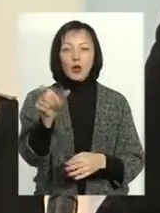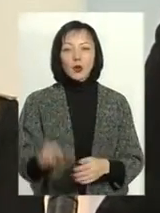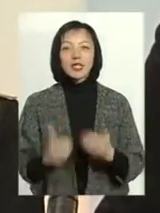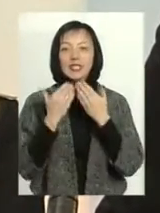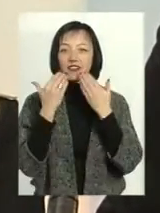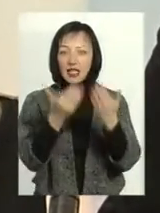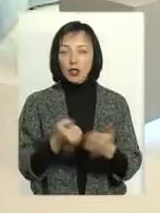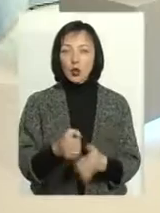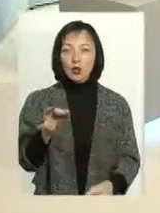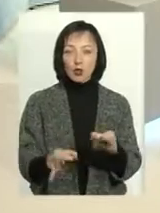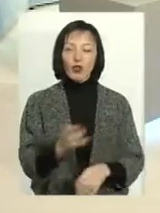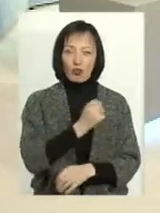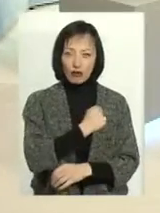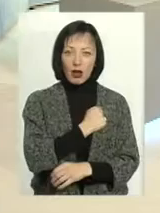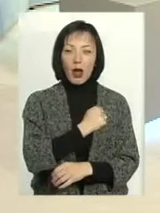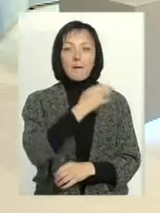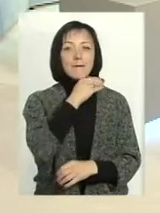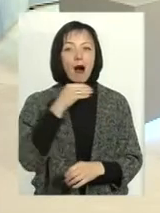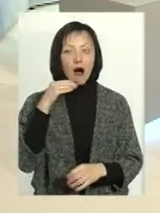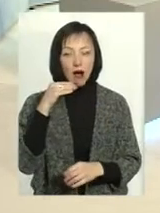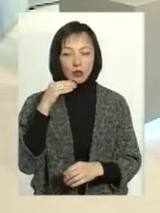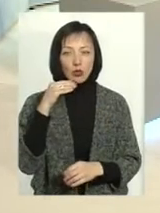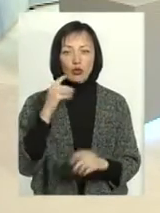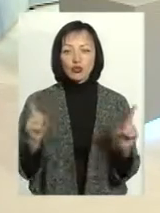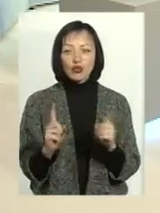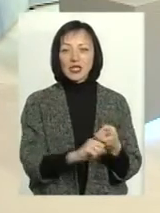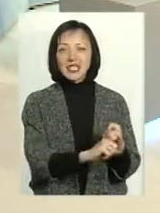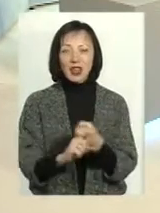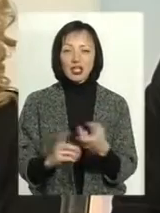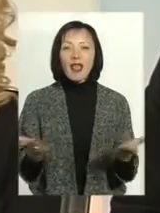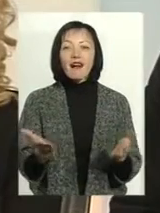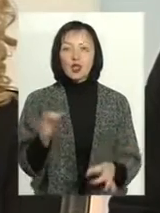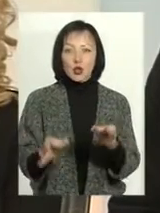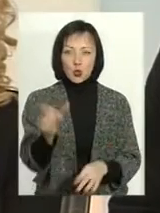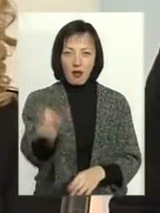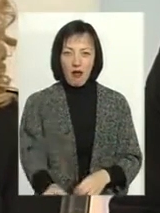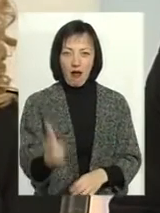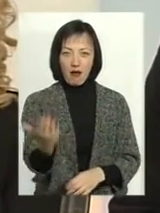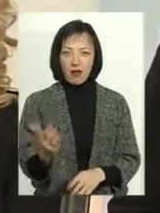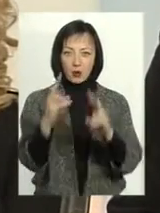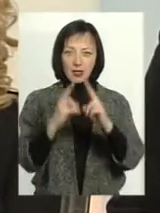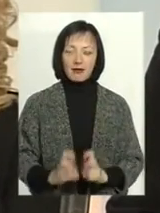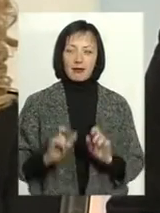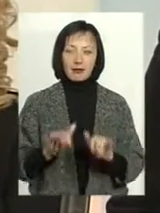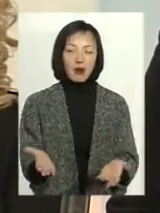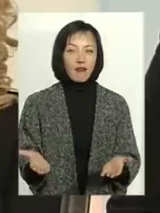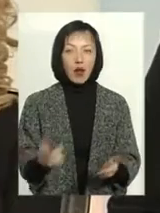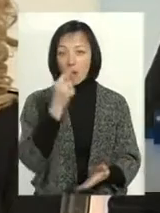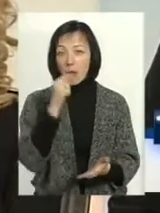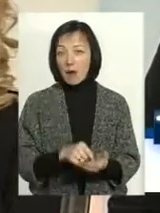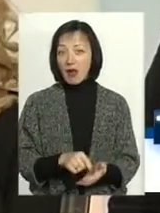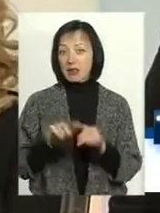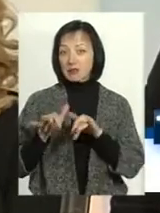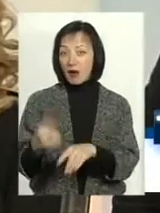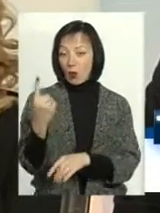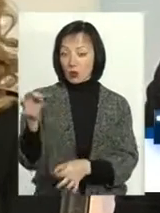звертається до суду, на жаль, багато що залежить від того, який суддя буде розглядати справу. Попала справа до